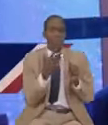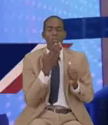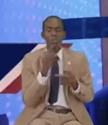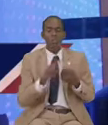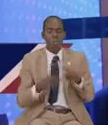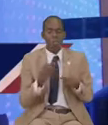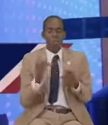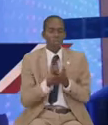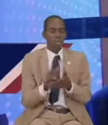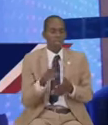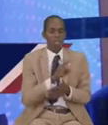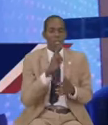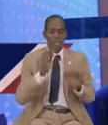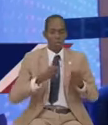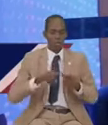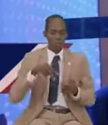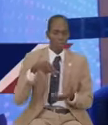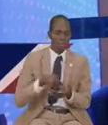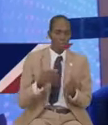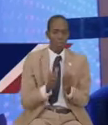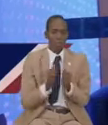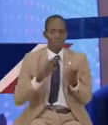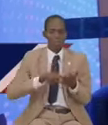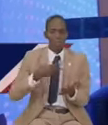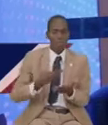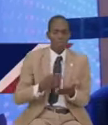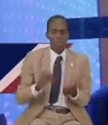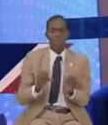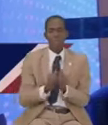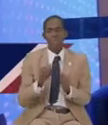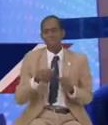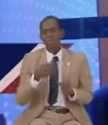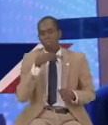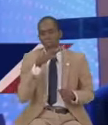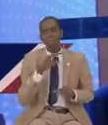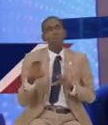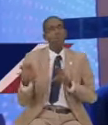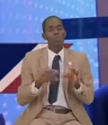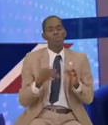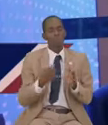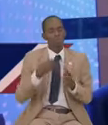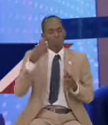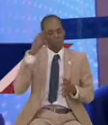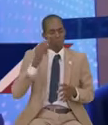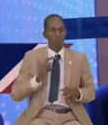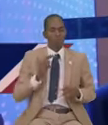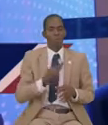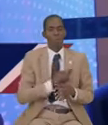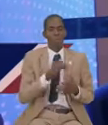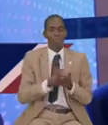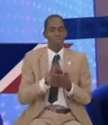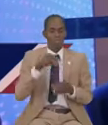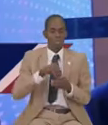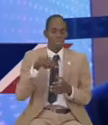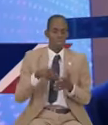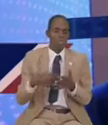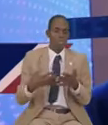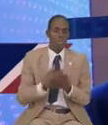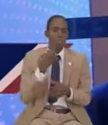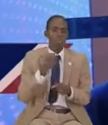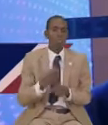corruption sans souillure toutes ces années fait le fait nous cela a fait que cette année